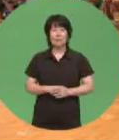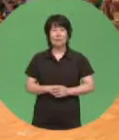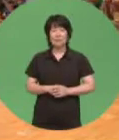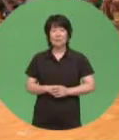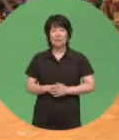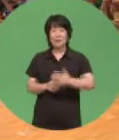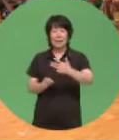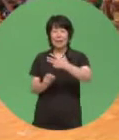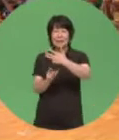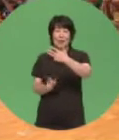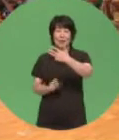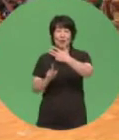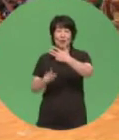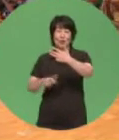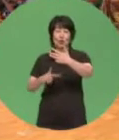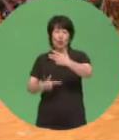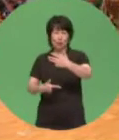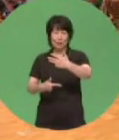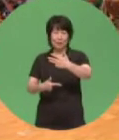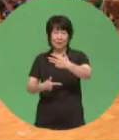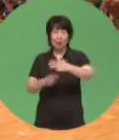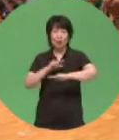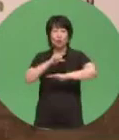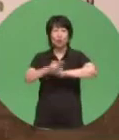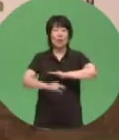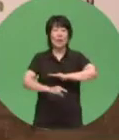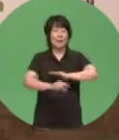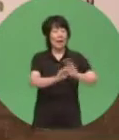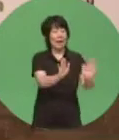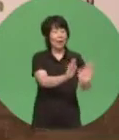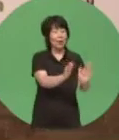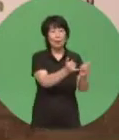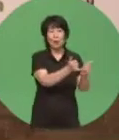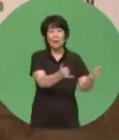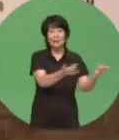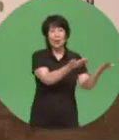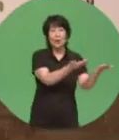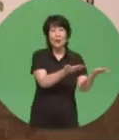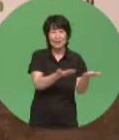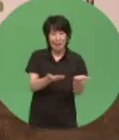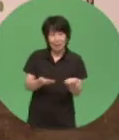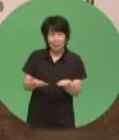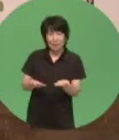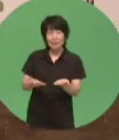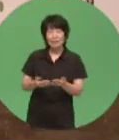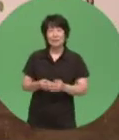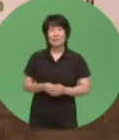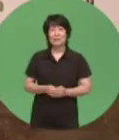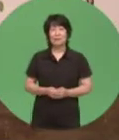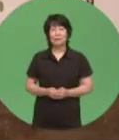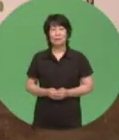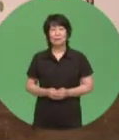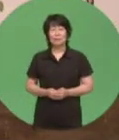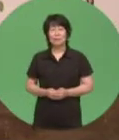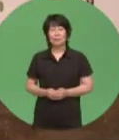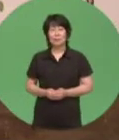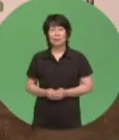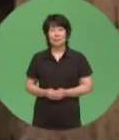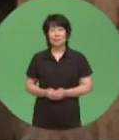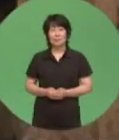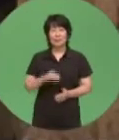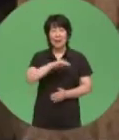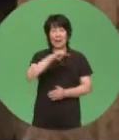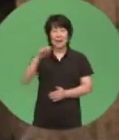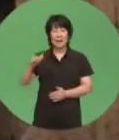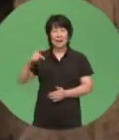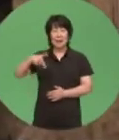16日夕方に到着した南相馬市の子どもたちを歓迎セレモニーで出迎えました。